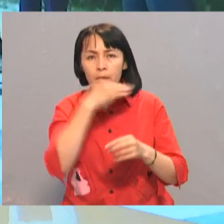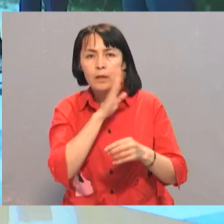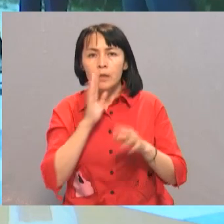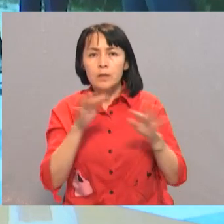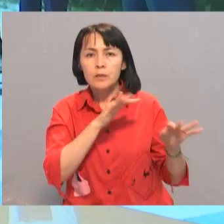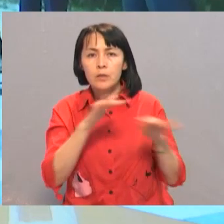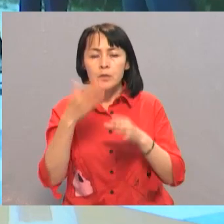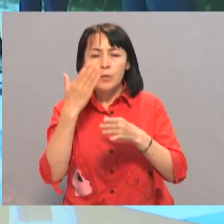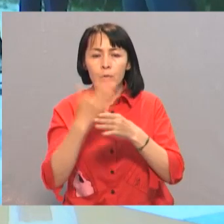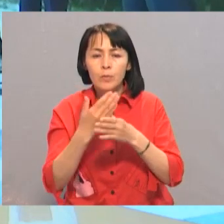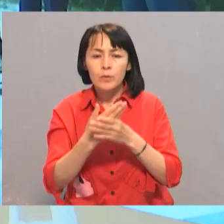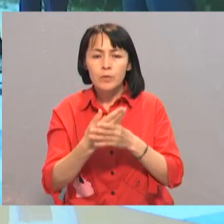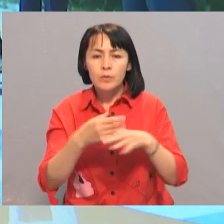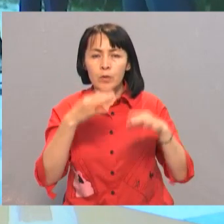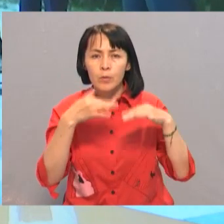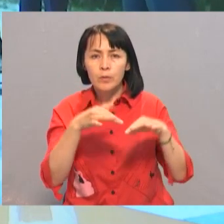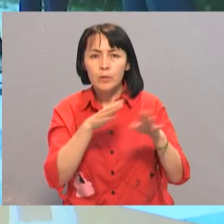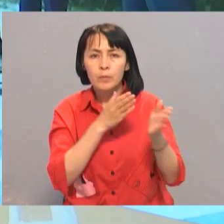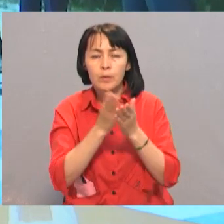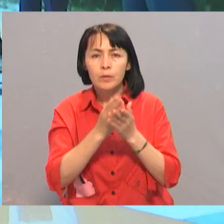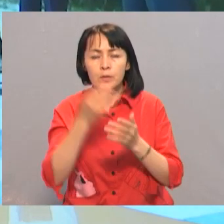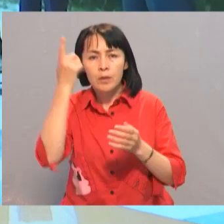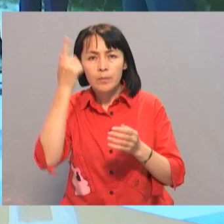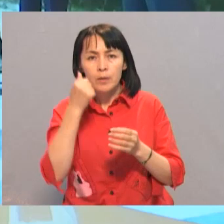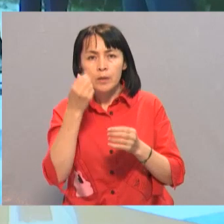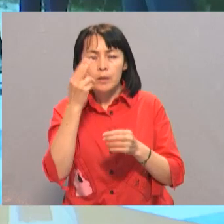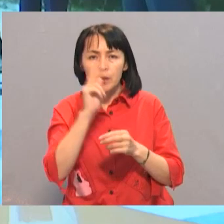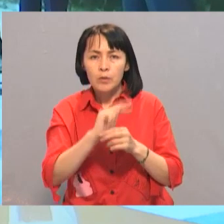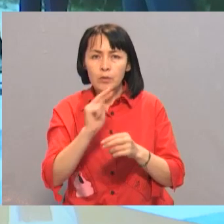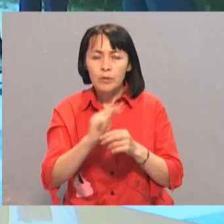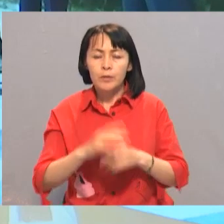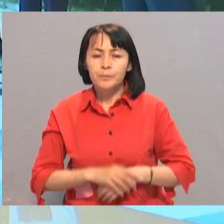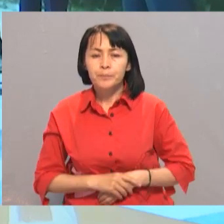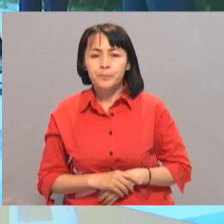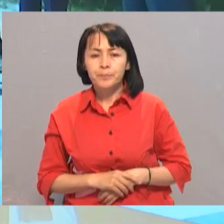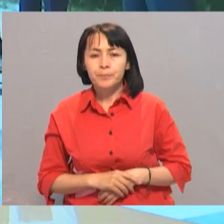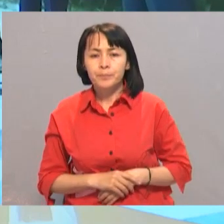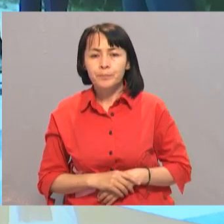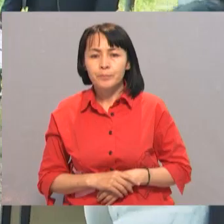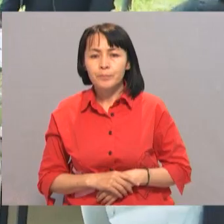іс-шараның өтуіне атсалысып, қолөнер бағыты бойынша білген түйгендерін жас буынға үйретті.